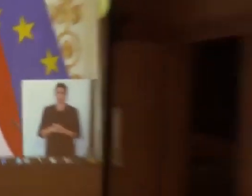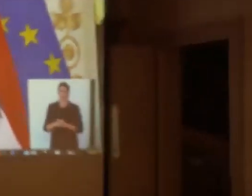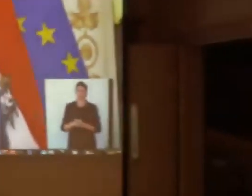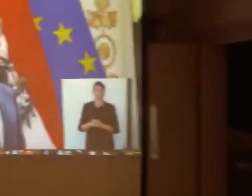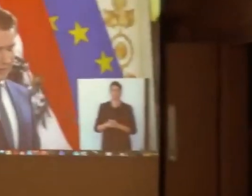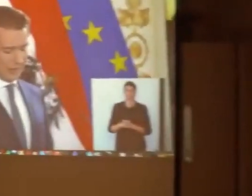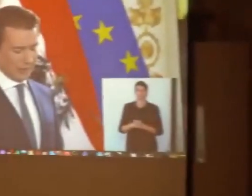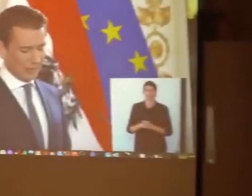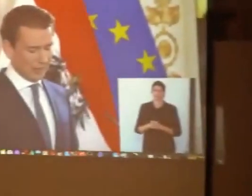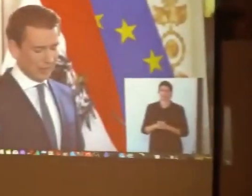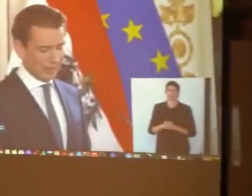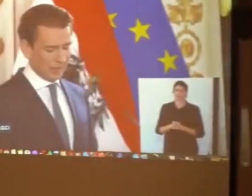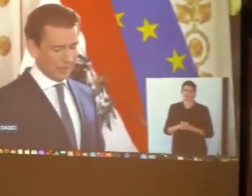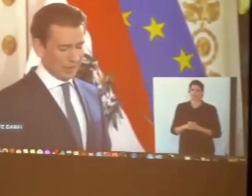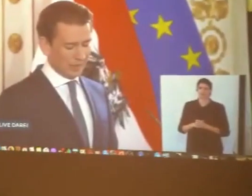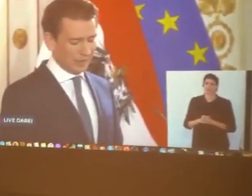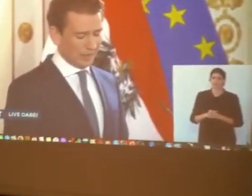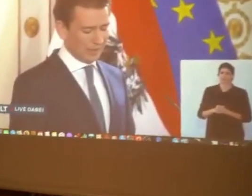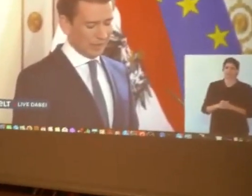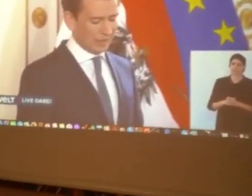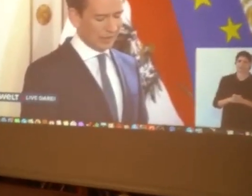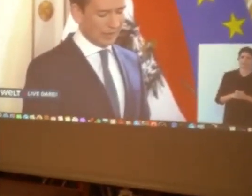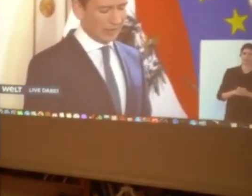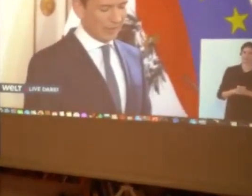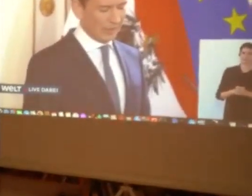Danke, danke, danke, danke. Wofür?